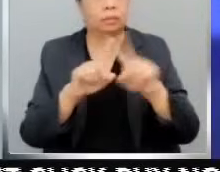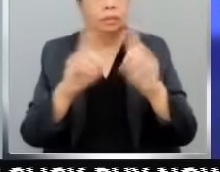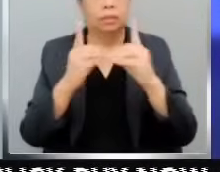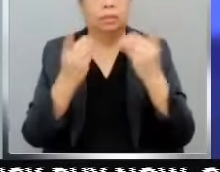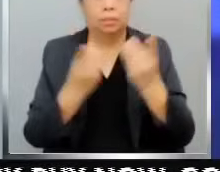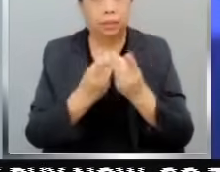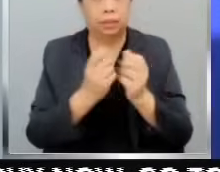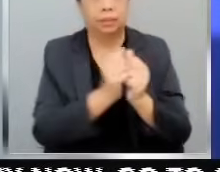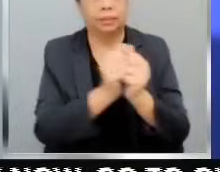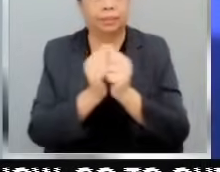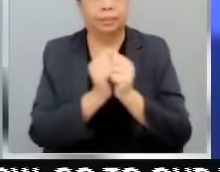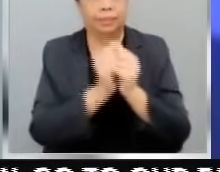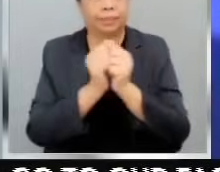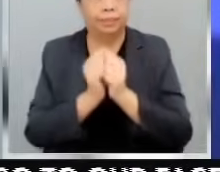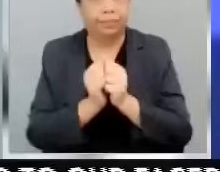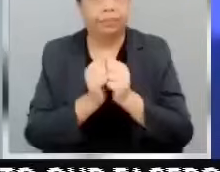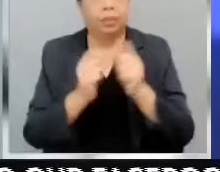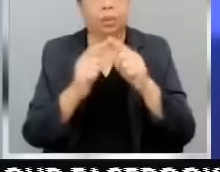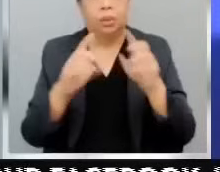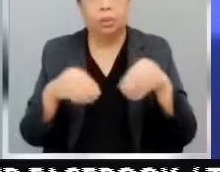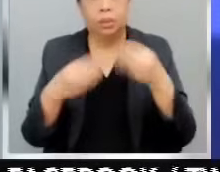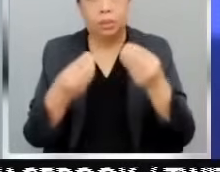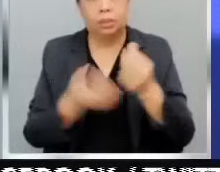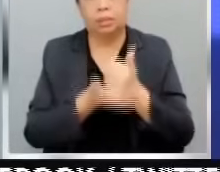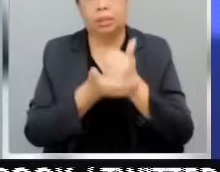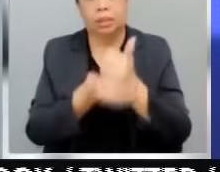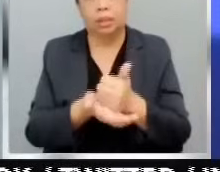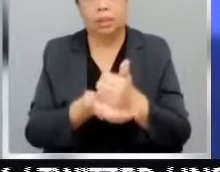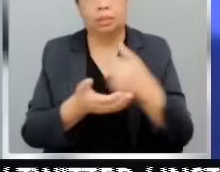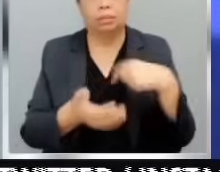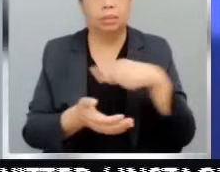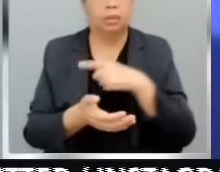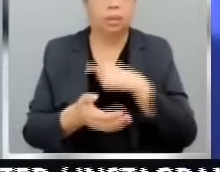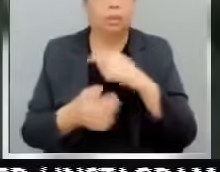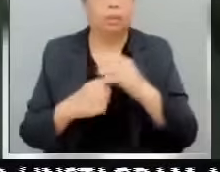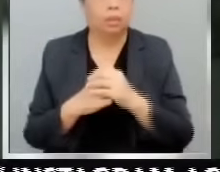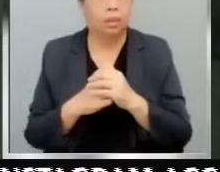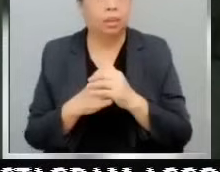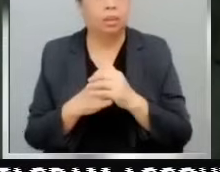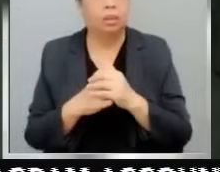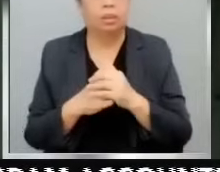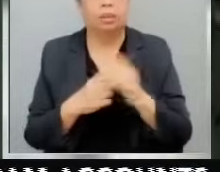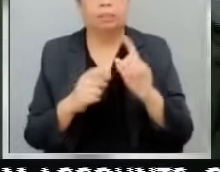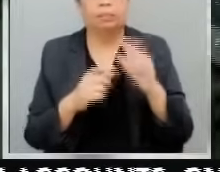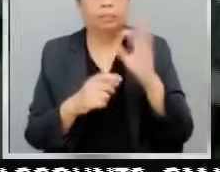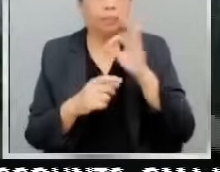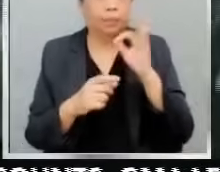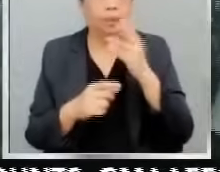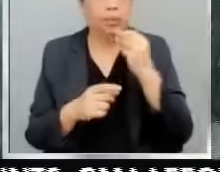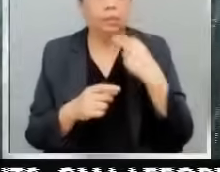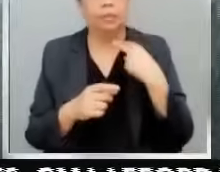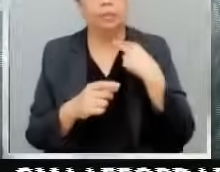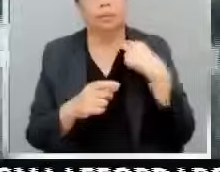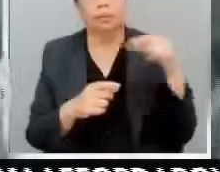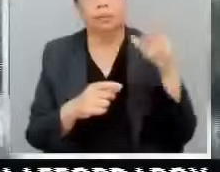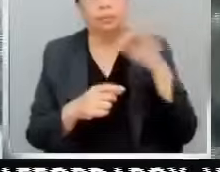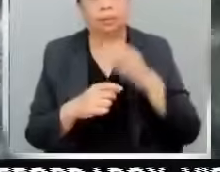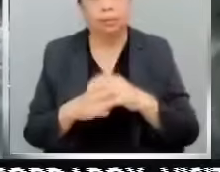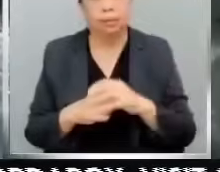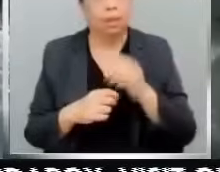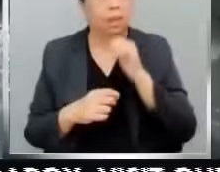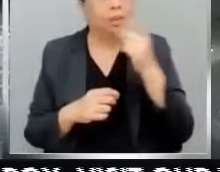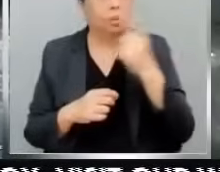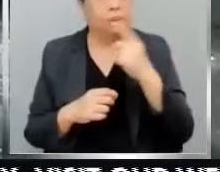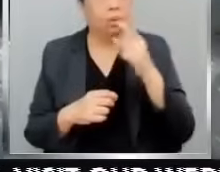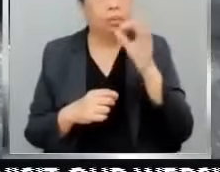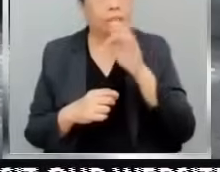sama-sama para bigyan ng tulong yung ating mga repatriates, no? Hindi lamang ang mga Pilipino sa Israel ang tinitingnan